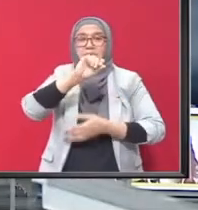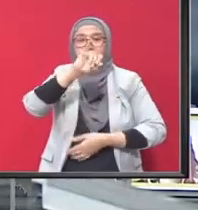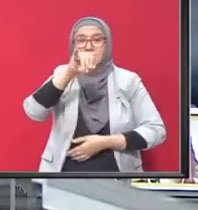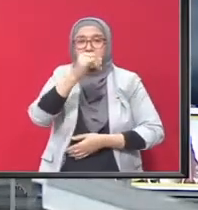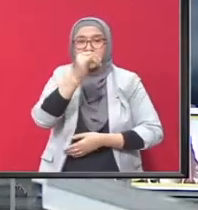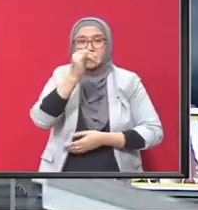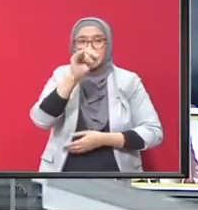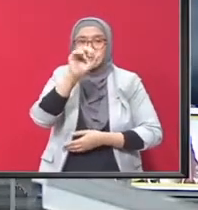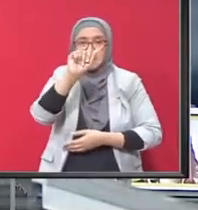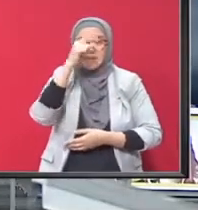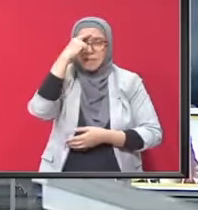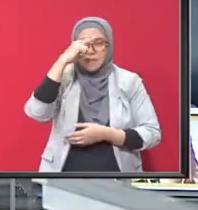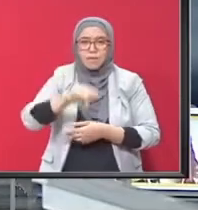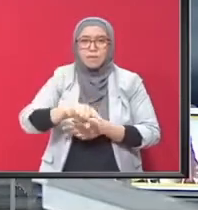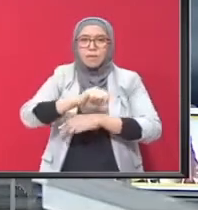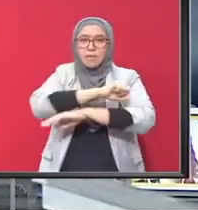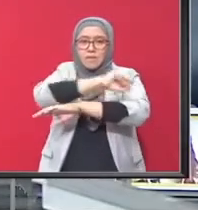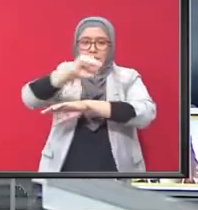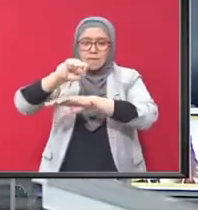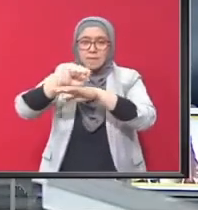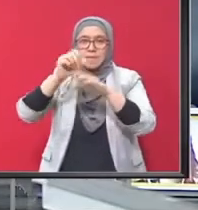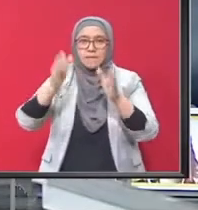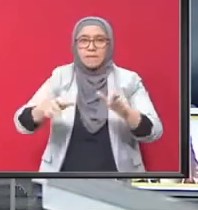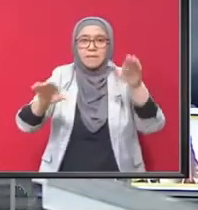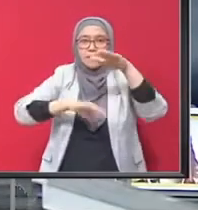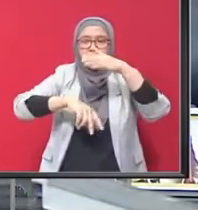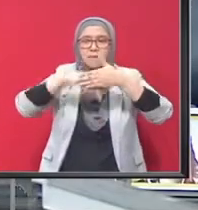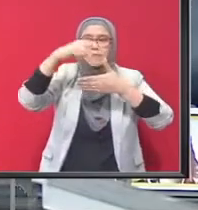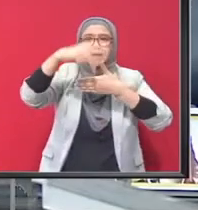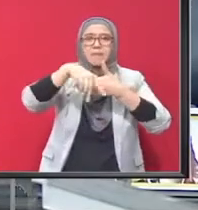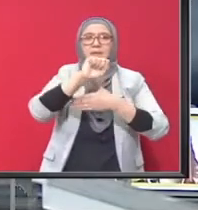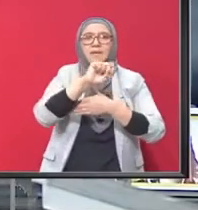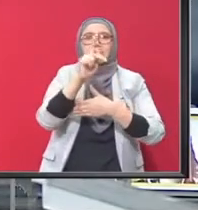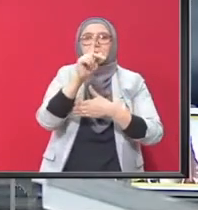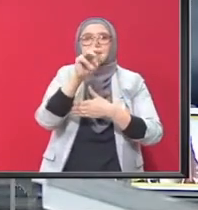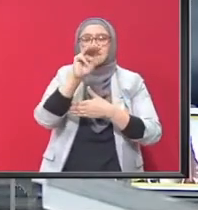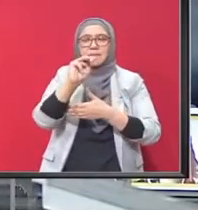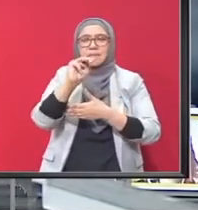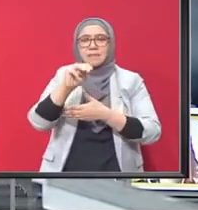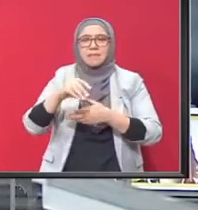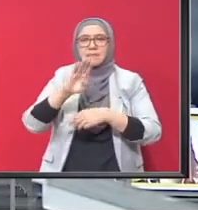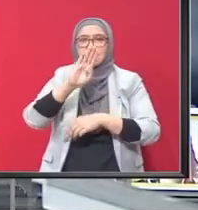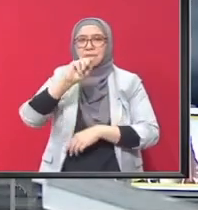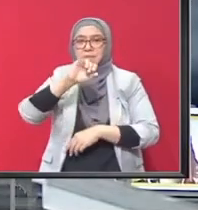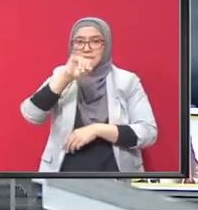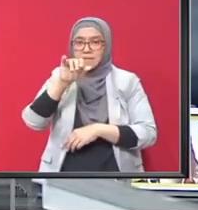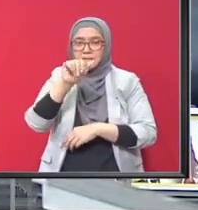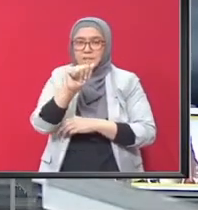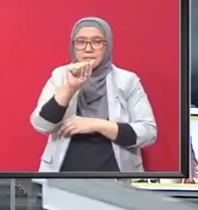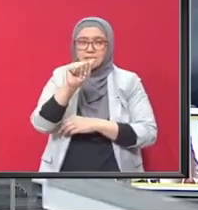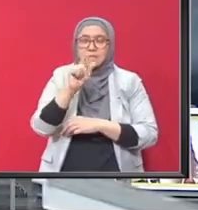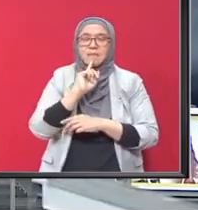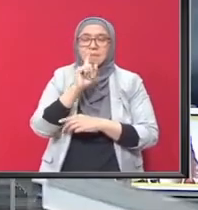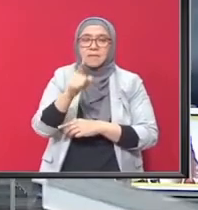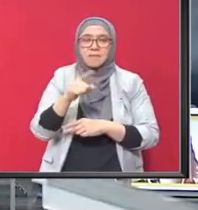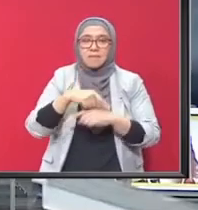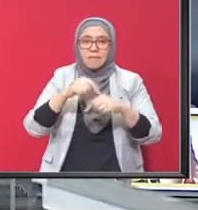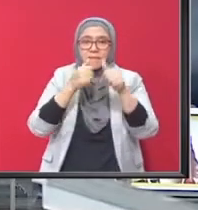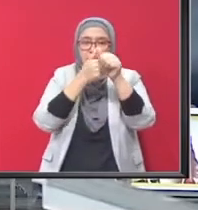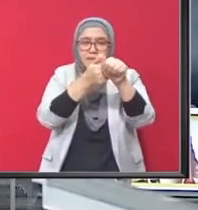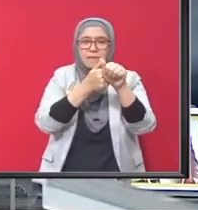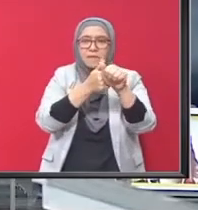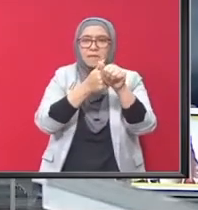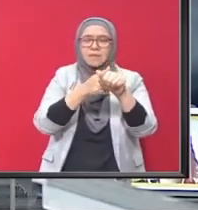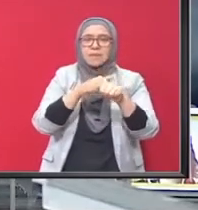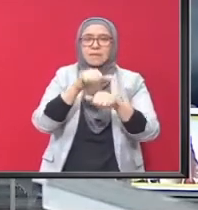program skin baju padi kerajaan persekutuan adalah berdasarkan kepada tiga formulasi pukul